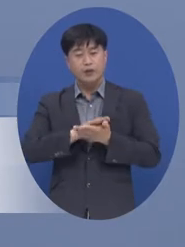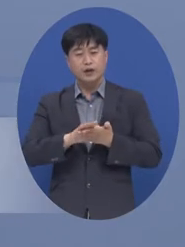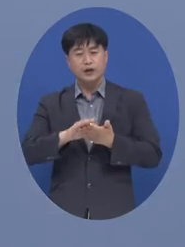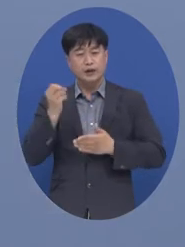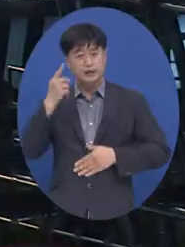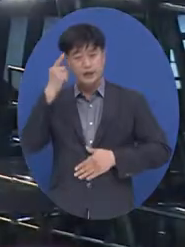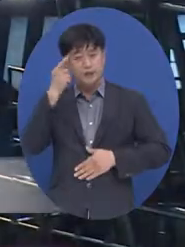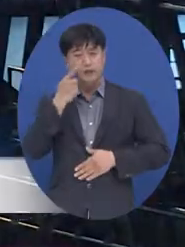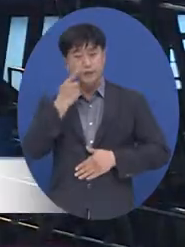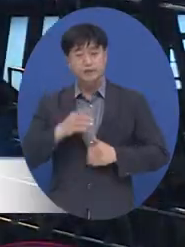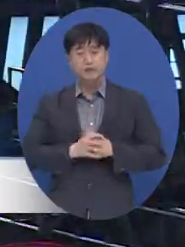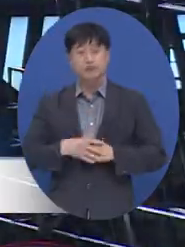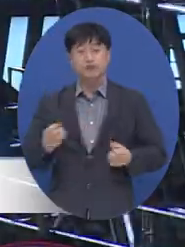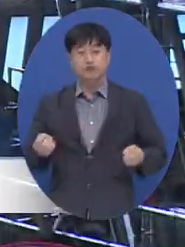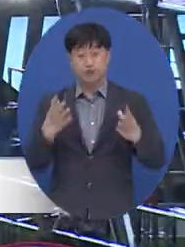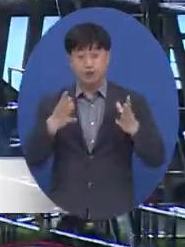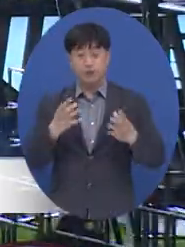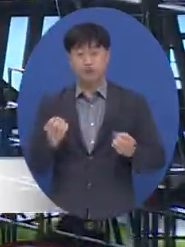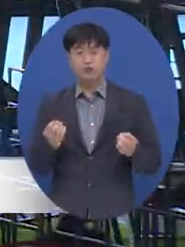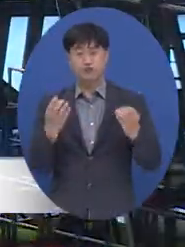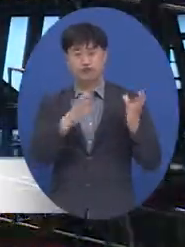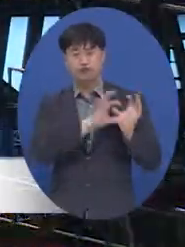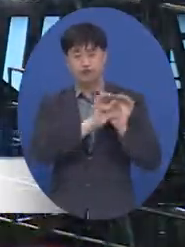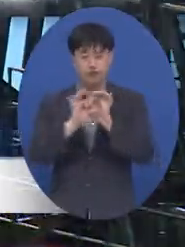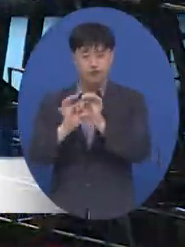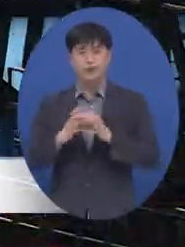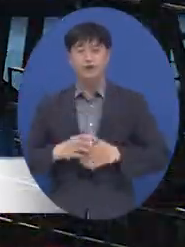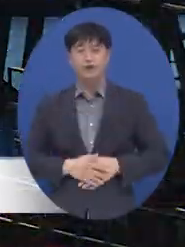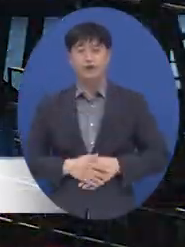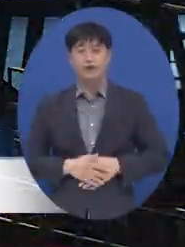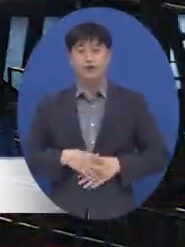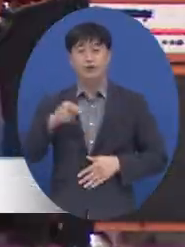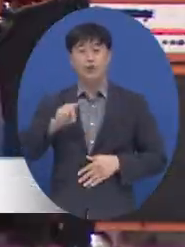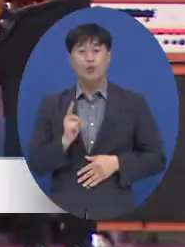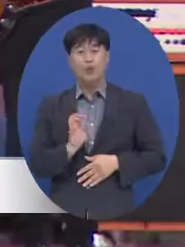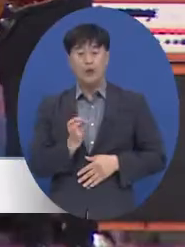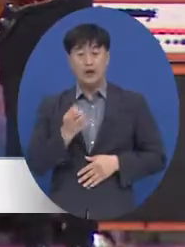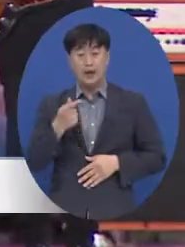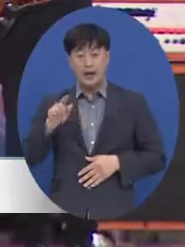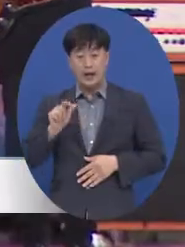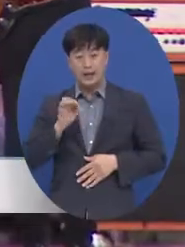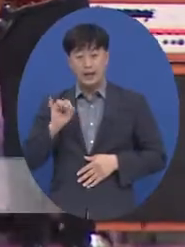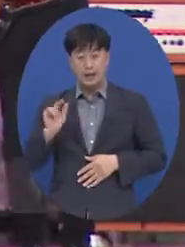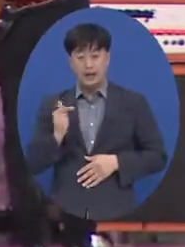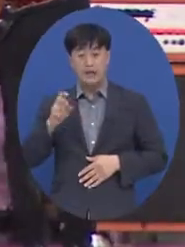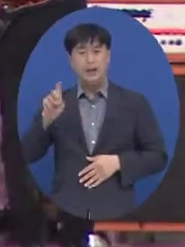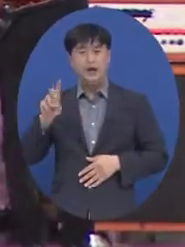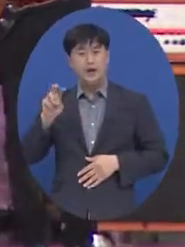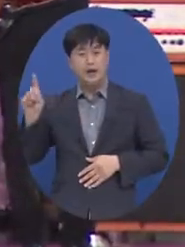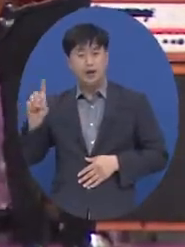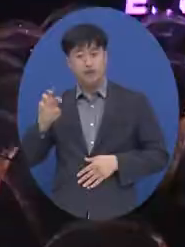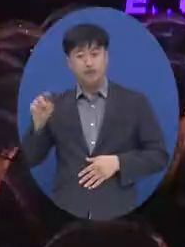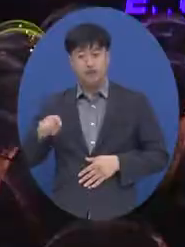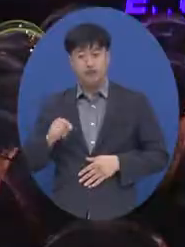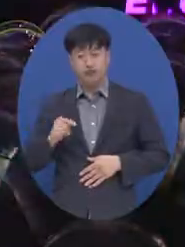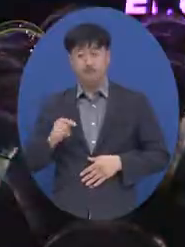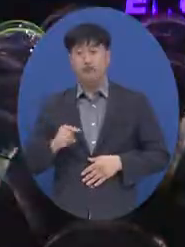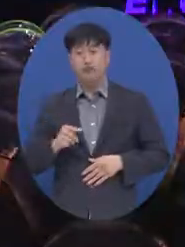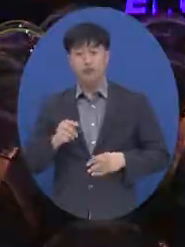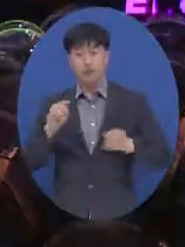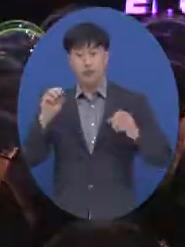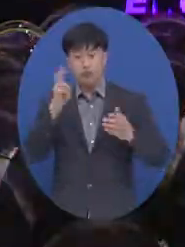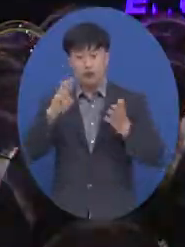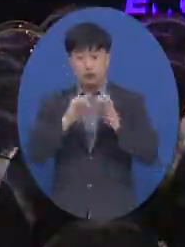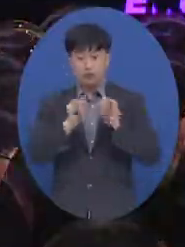바랍니다 축제는 dmg 콘서트까지 이어졌습니다 송 가인과 마마무 이찌 와 강 다니엘 등